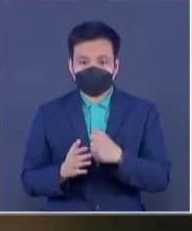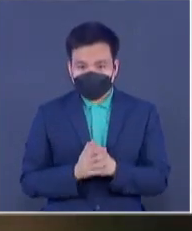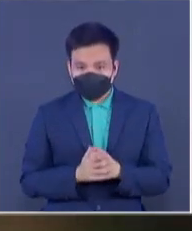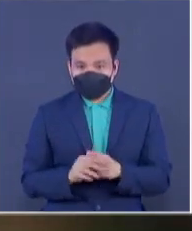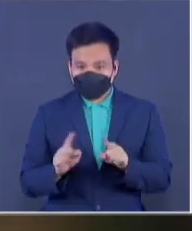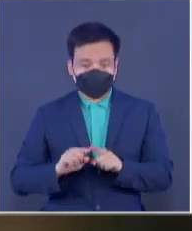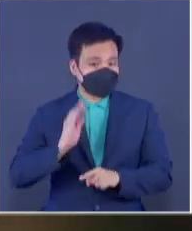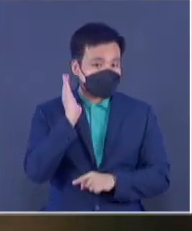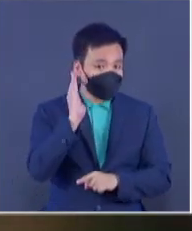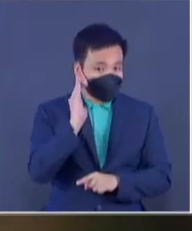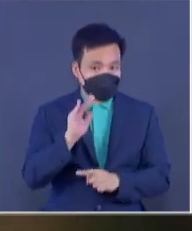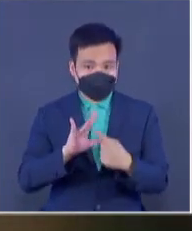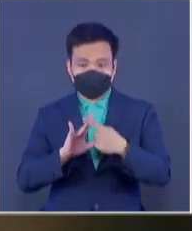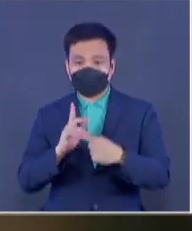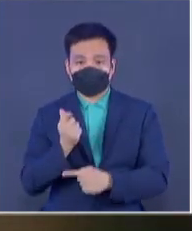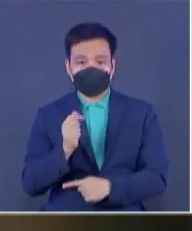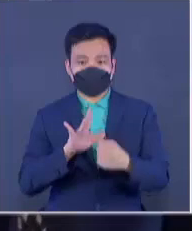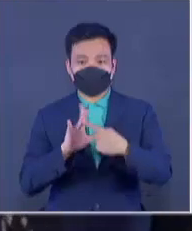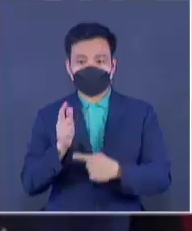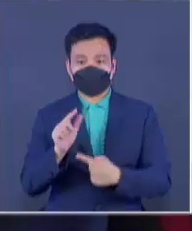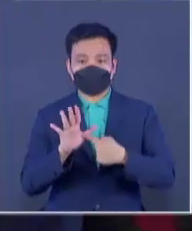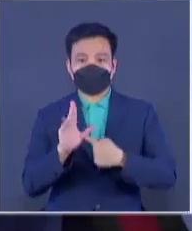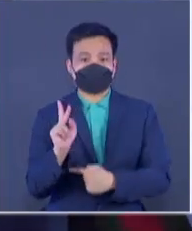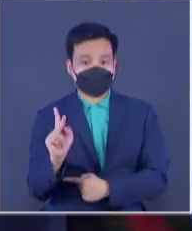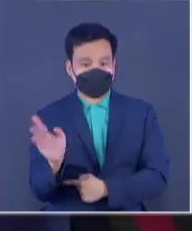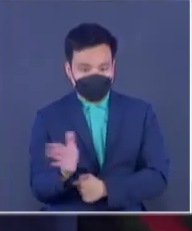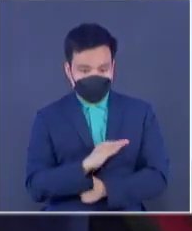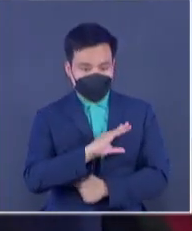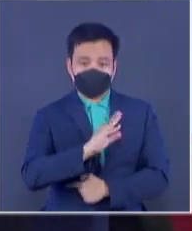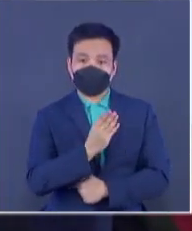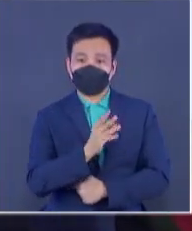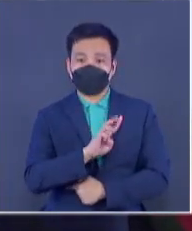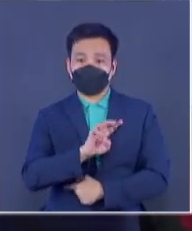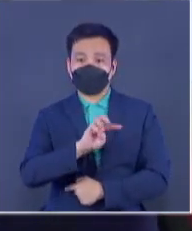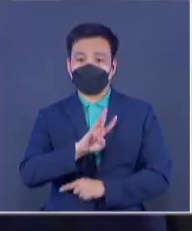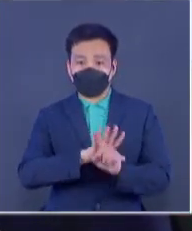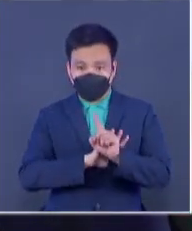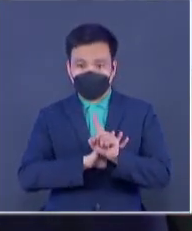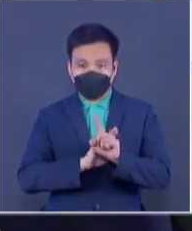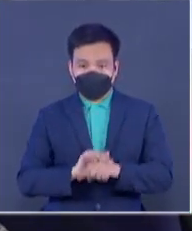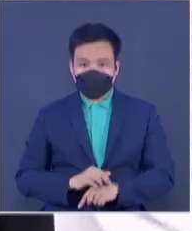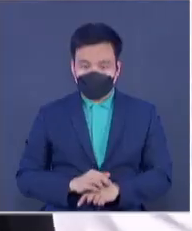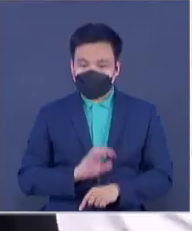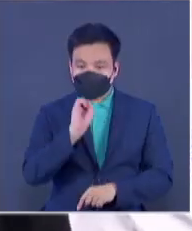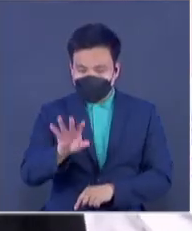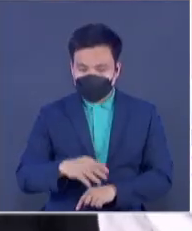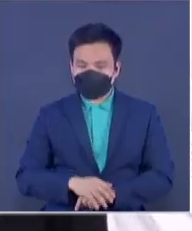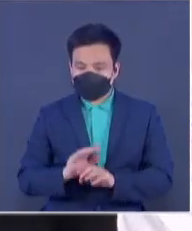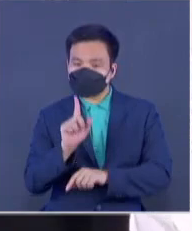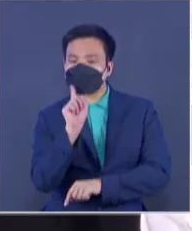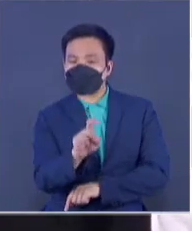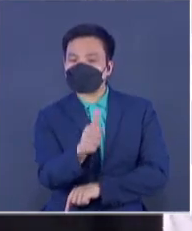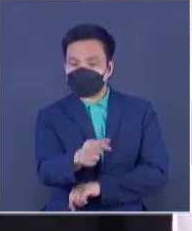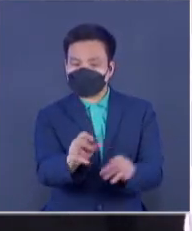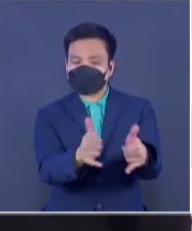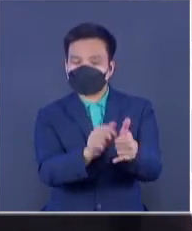โบว์เมลดานั้นซึ่งน้ำตาลก็บอกนะคะว่าอยากให้ไปถามทั้งคู่เองมากกว่าแต่ก็ยอมรับเขาว่าเวลาเห็นทั้งคู่เขาอยู่ด้วยกันก็รู้สึก